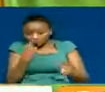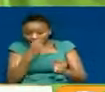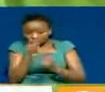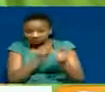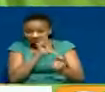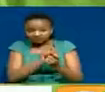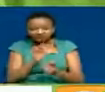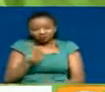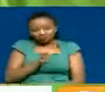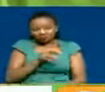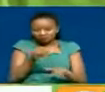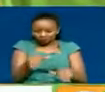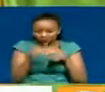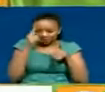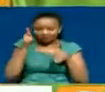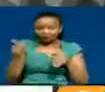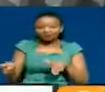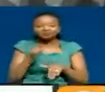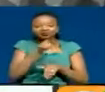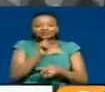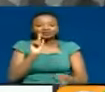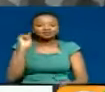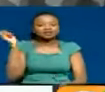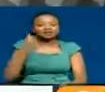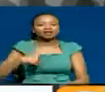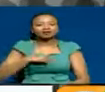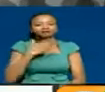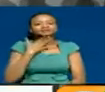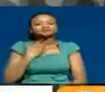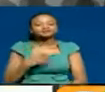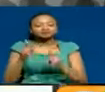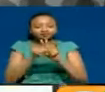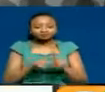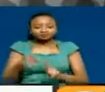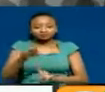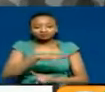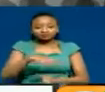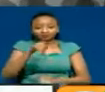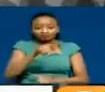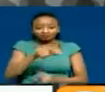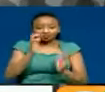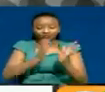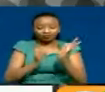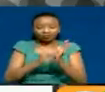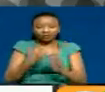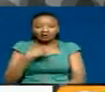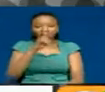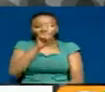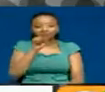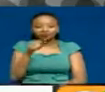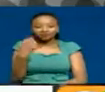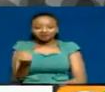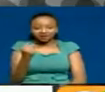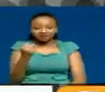Na hiyo ndio ile Kenya tunaenda. The Ukambani region has 1.5 million registered voters as